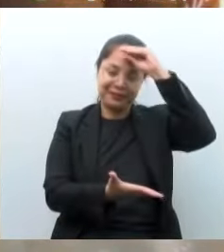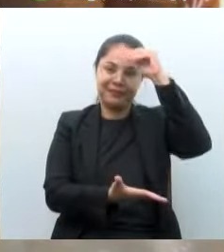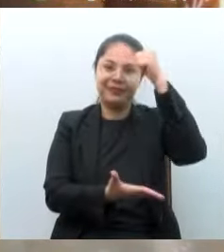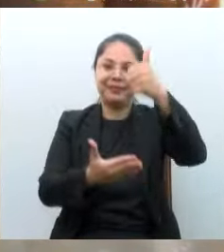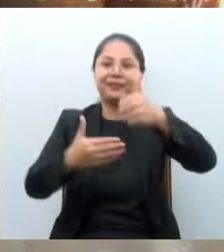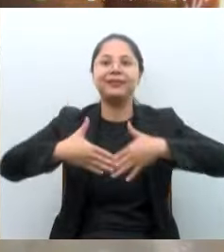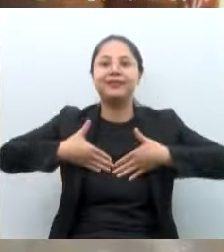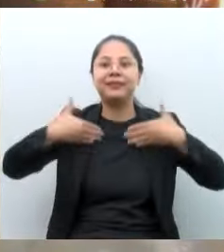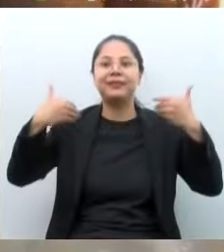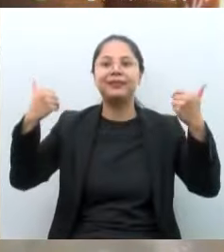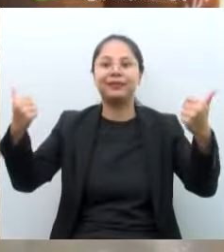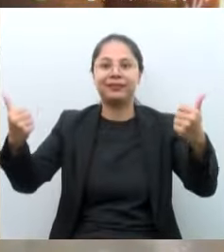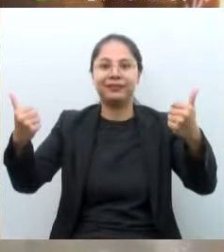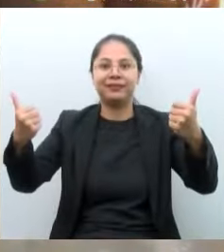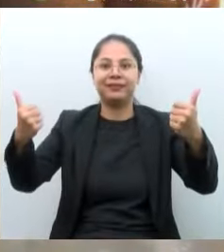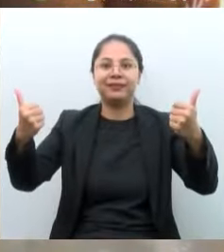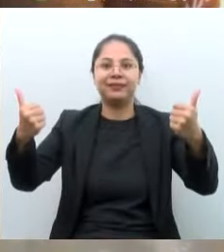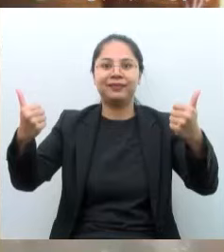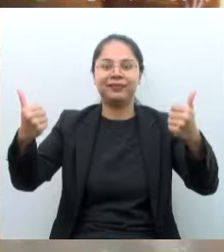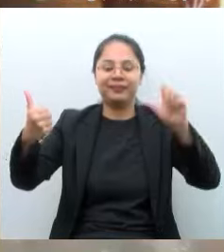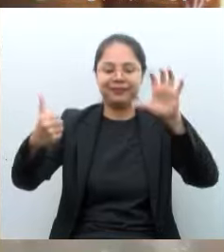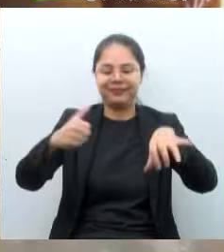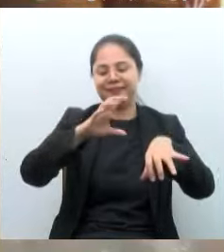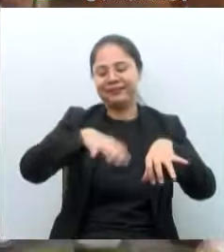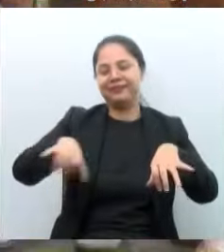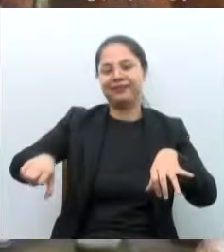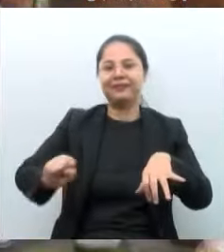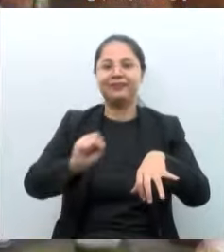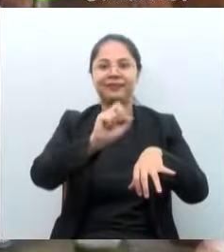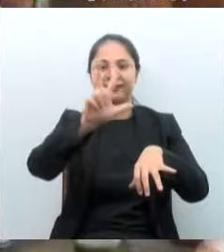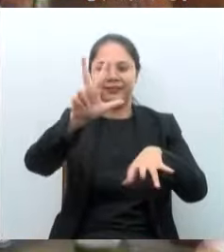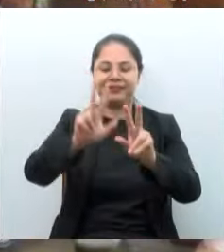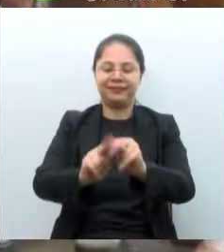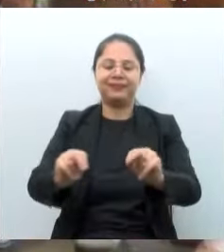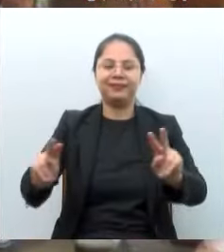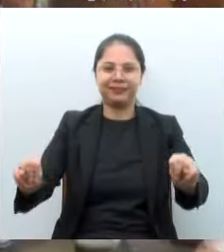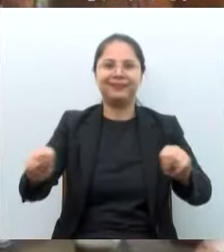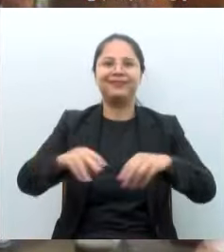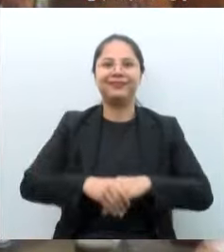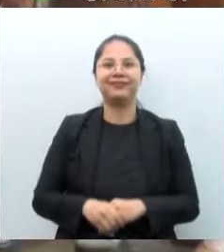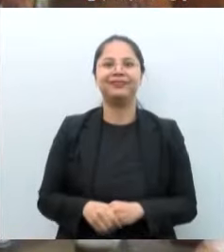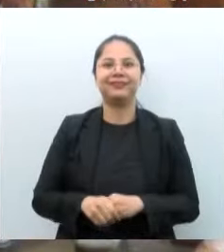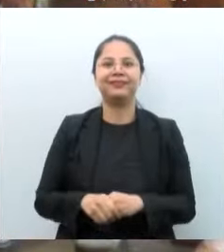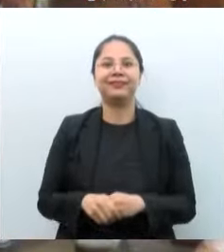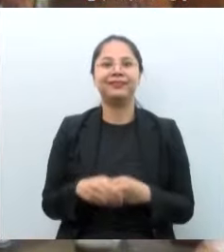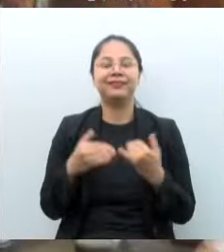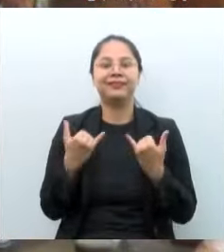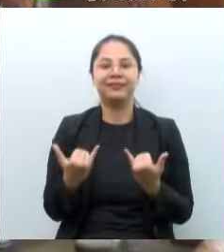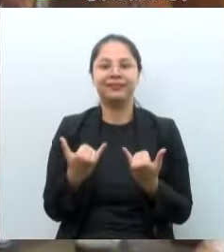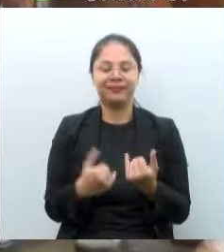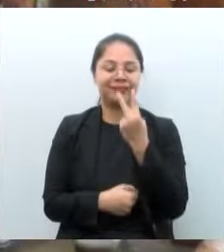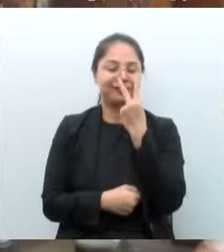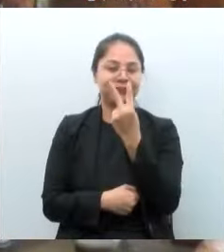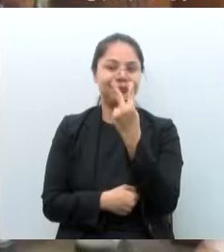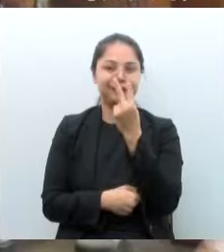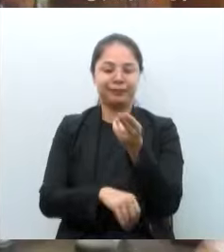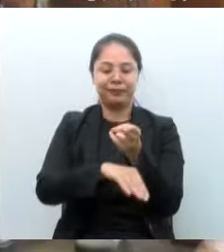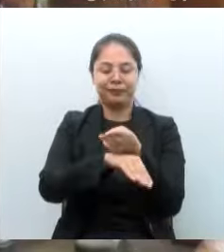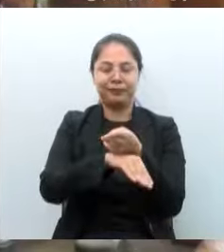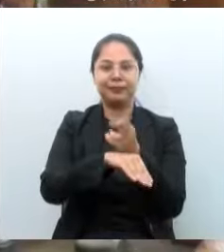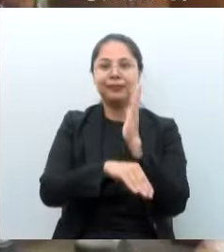สุขใน3เขตพื้นที่การศึกษาของจังหวัดนนทบุรีนะคะคราวนี้เราไปชมกันเลยค่ะว่าคลิปหน้